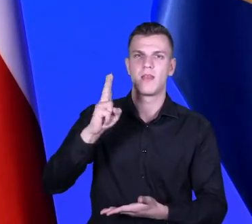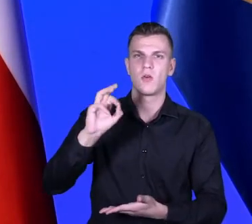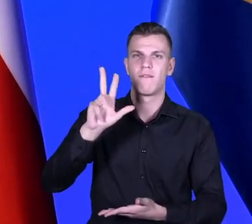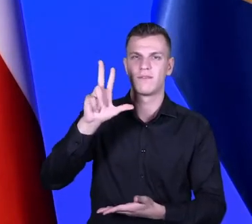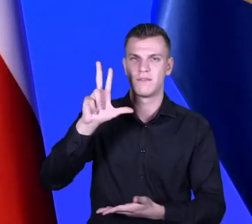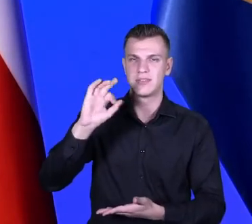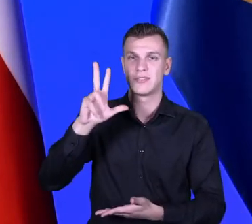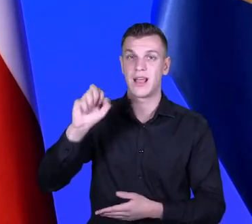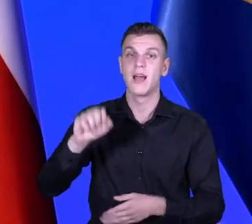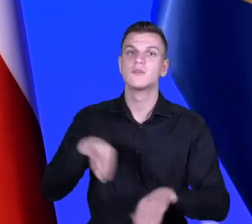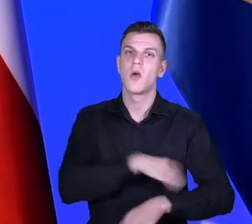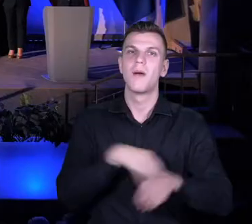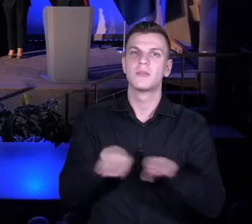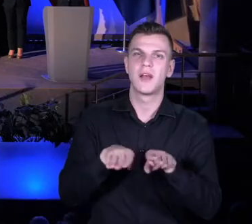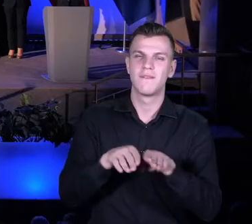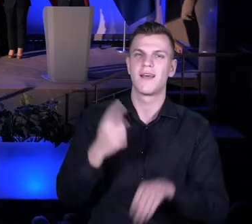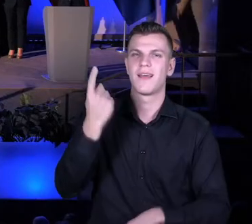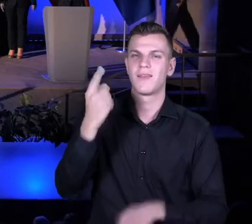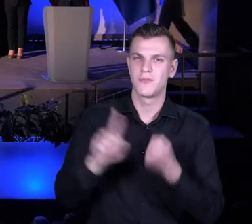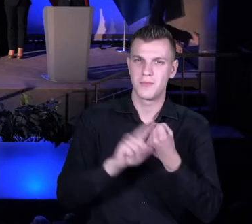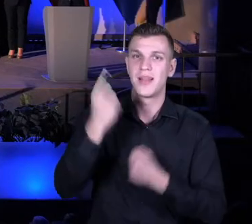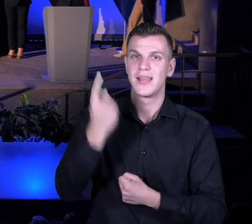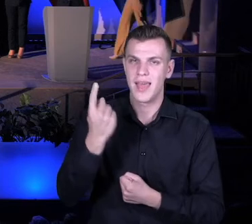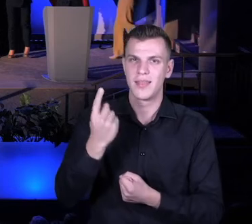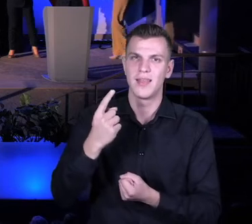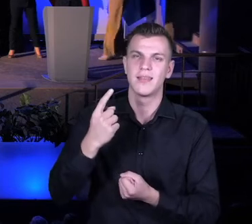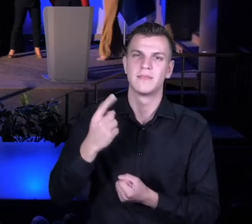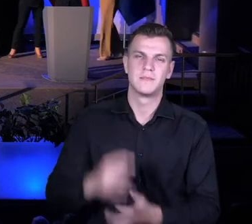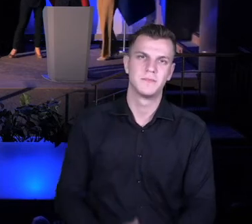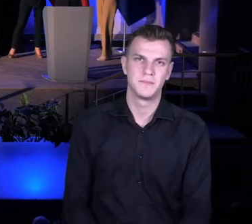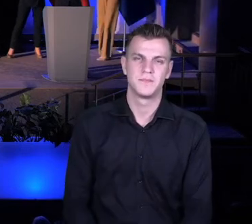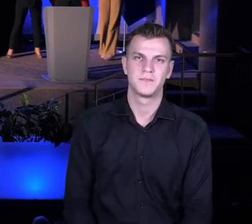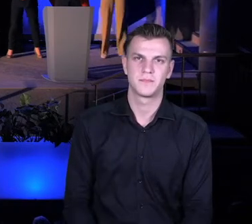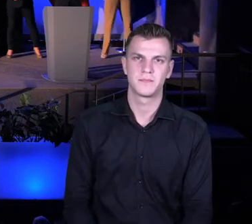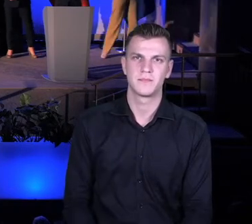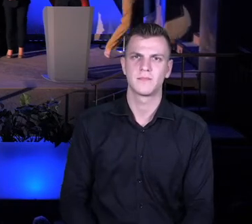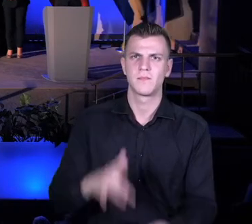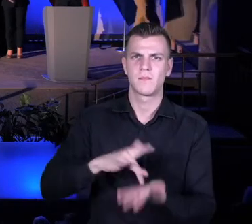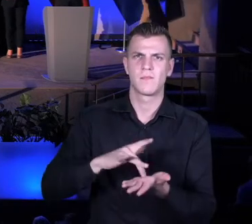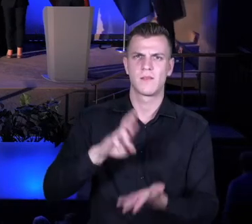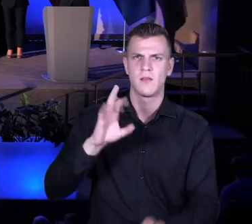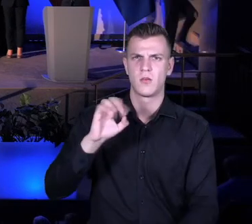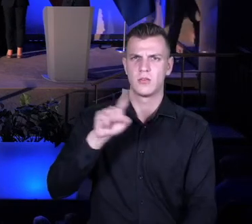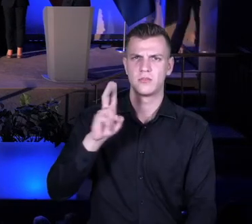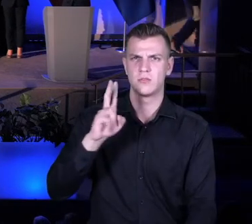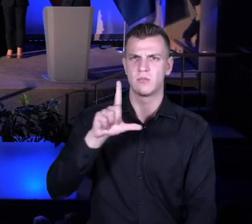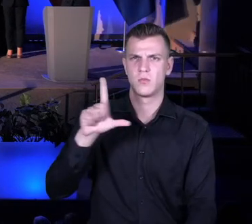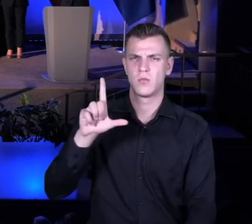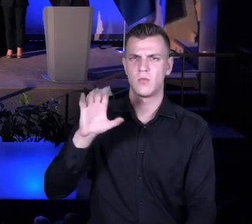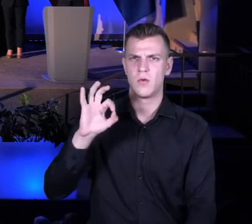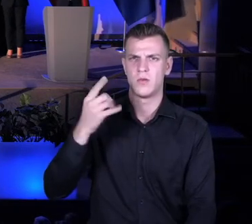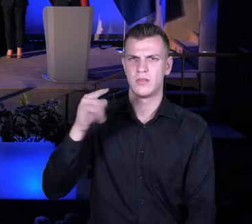Szkoły Podstawowej nr 1 im. Armii Krajowej w Ostródzie. Agnieszkę widzieliśmy w pierwszym panelu, bardzo nam miło.